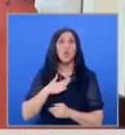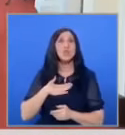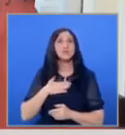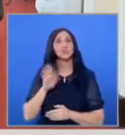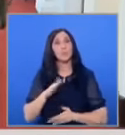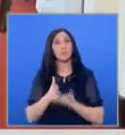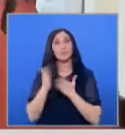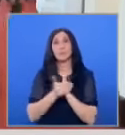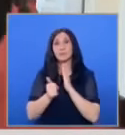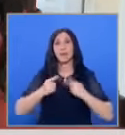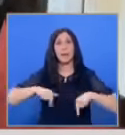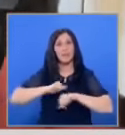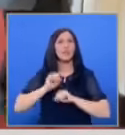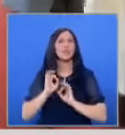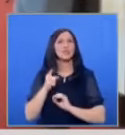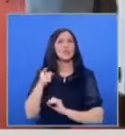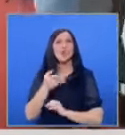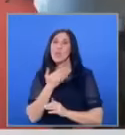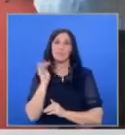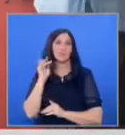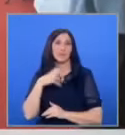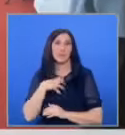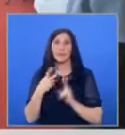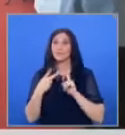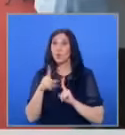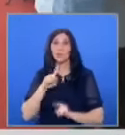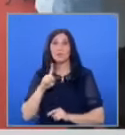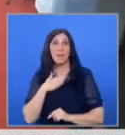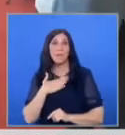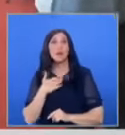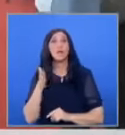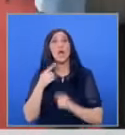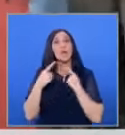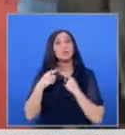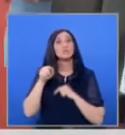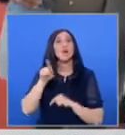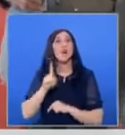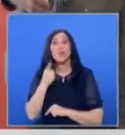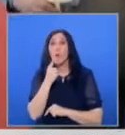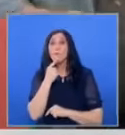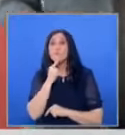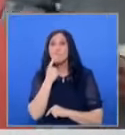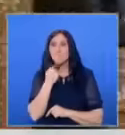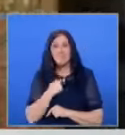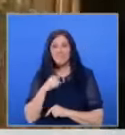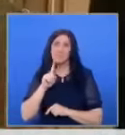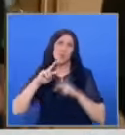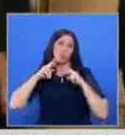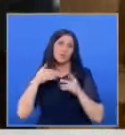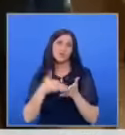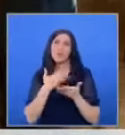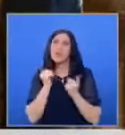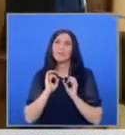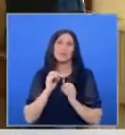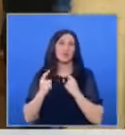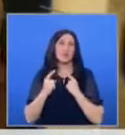експертен кабинет, така че той няма да е на ГЕРБ. Второ, не сме водили разговор още с това, което ме питате. Не мога да ви отговоря на това, просто нямаме такива разговори. 3 дни